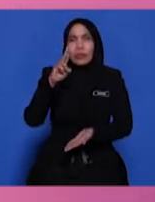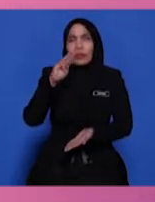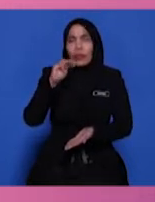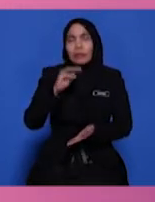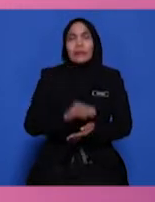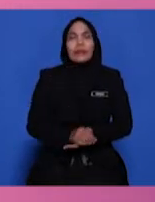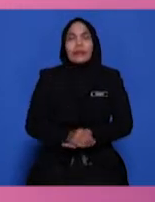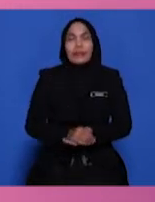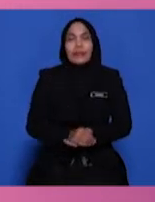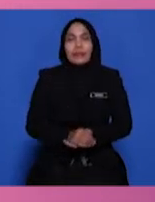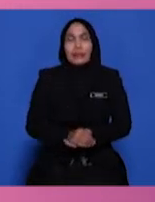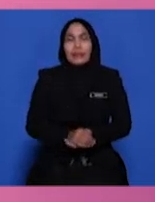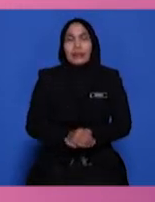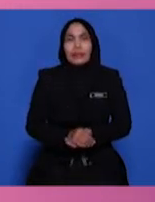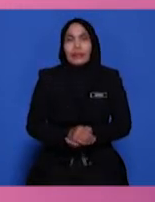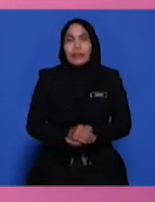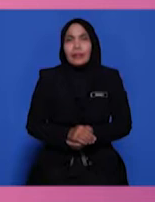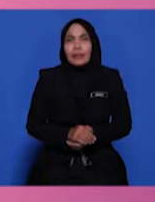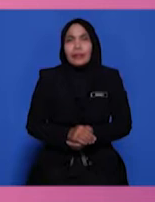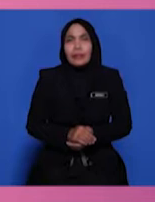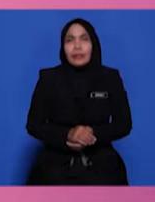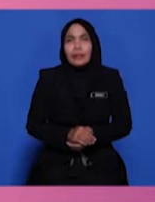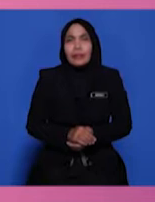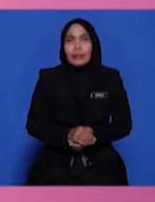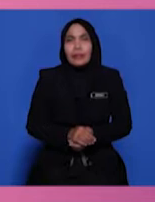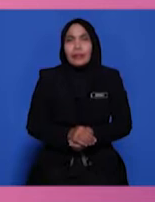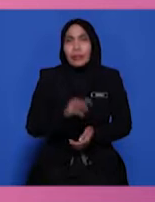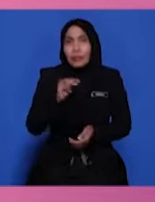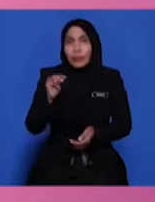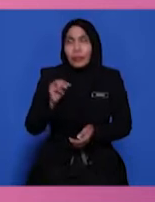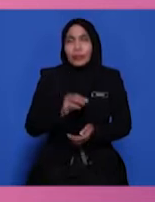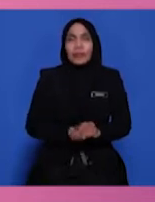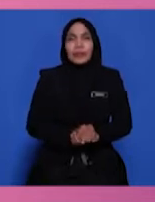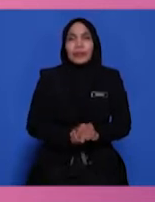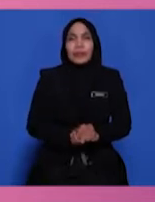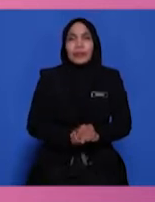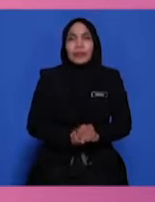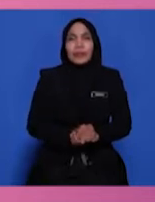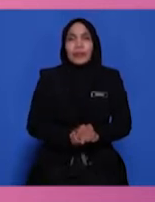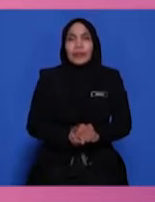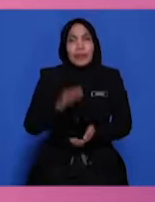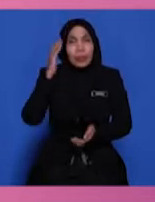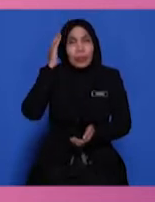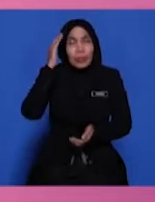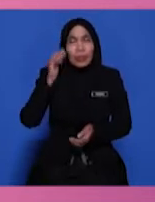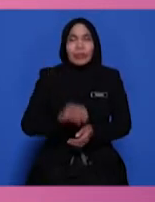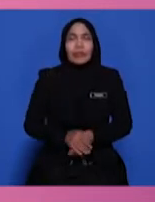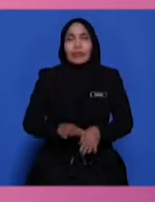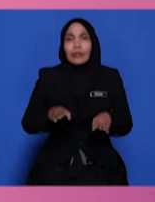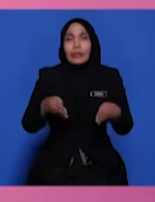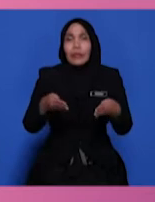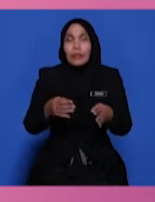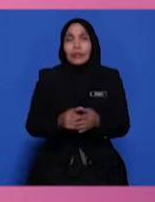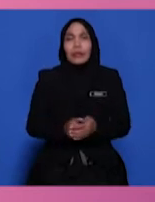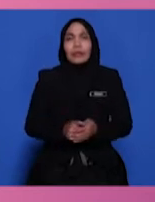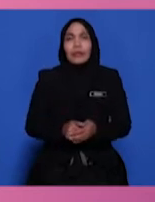tanpa menggunakan dana kecemasan. Murid-murid, masih ingat bahawa